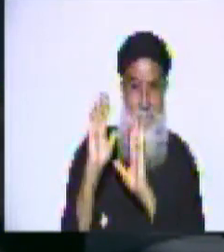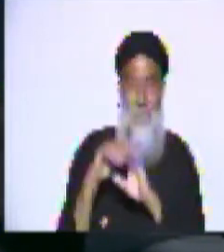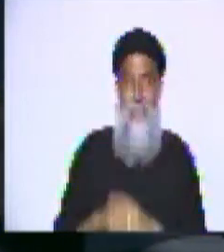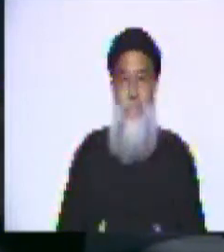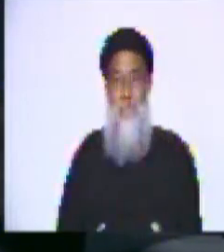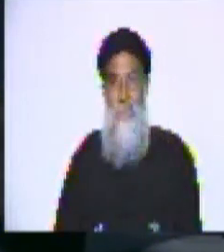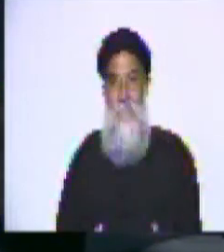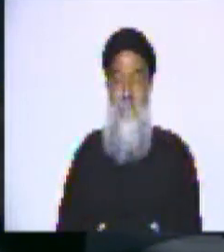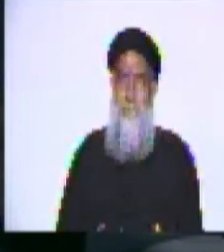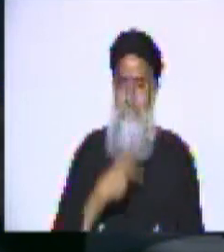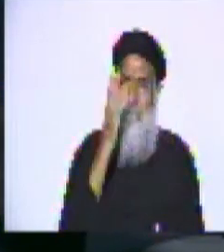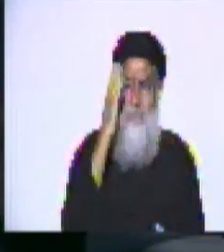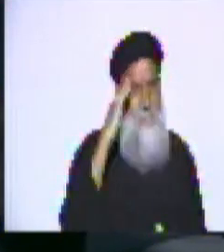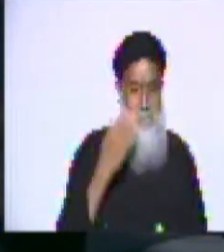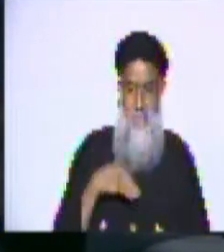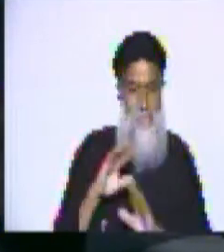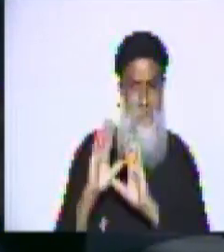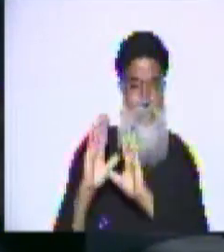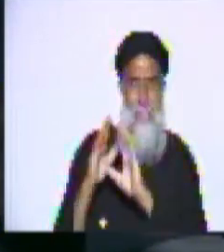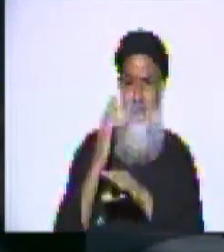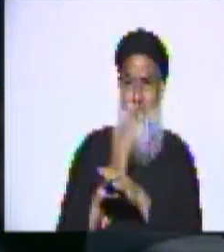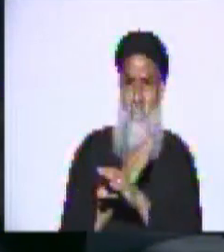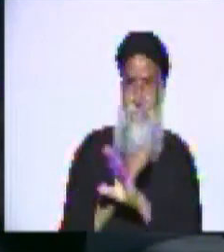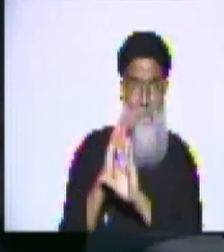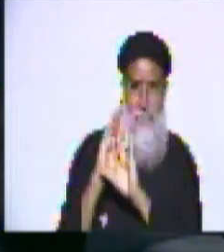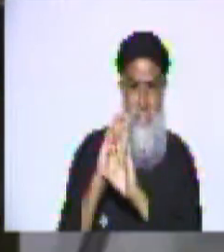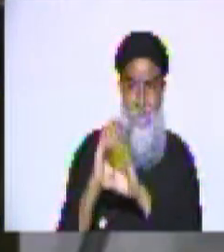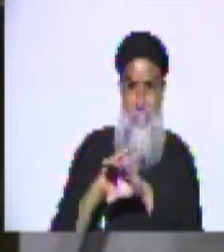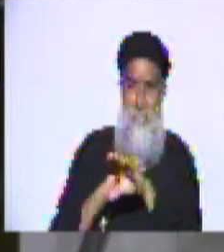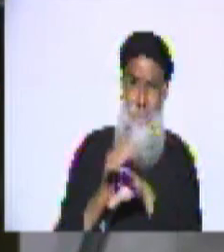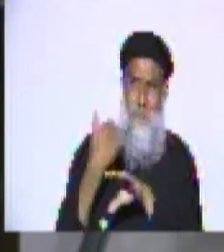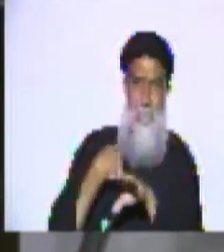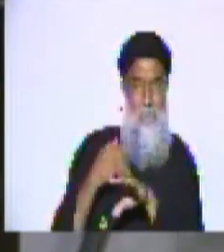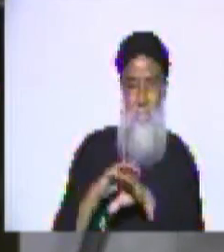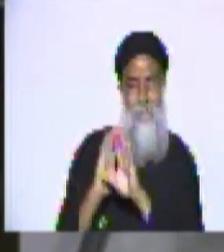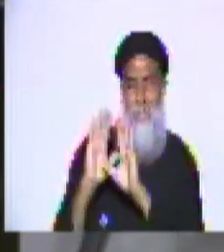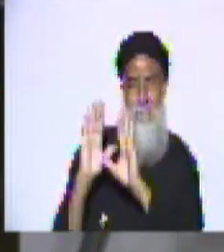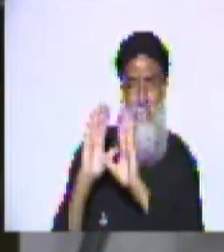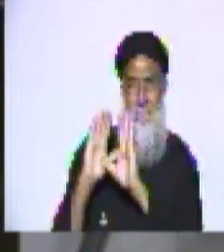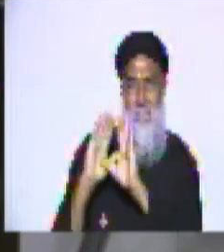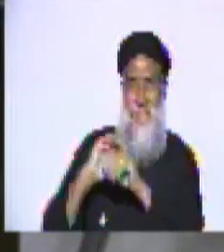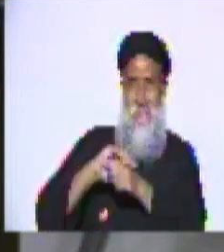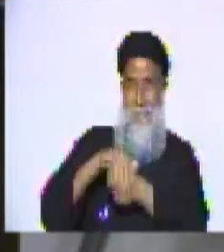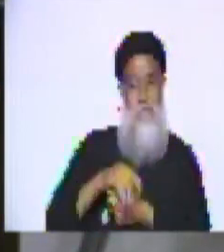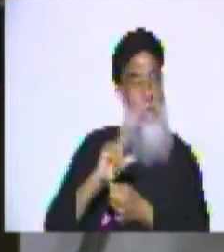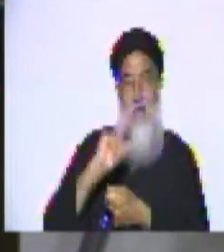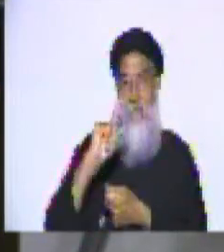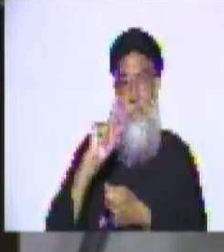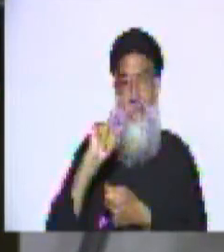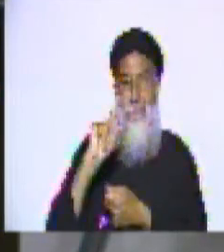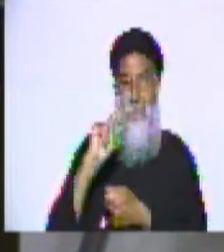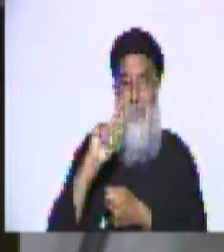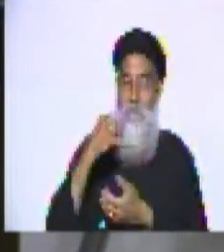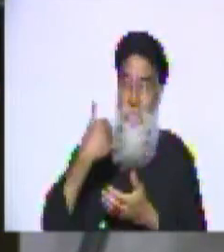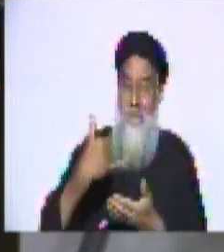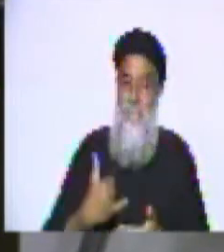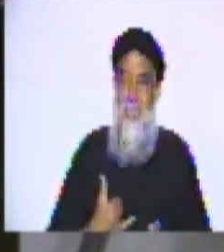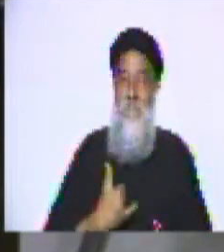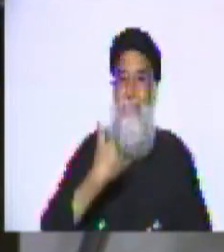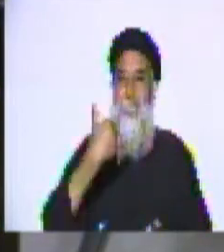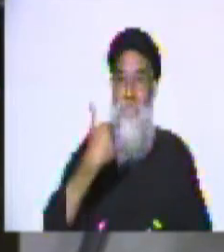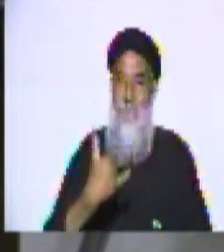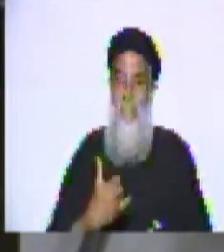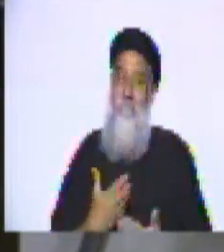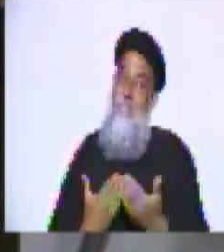لو يعني هيتعب او هيتأثر بكده ما نضغطش عليه، يعني ما يعني